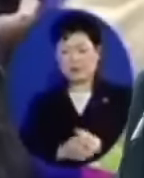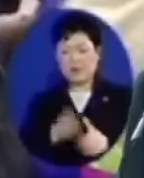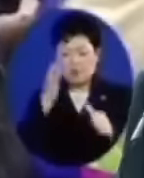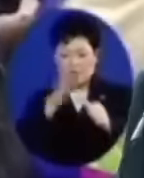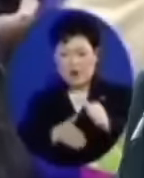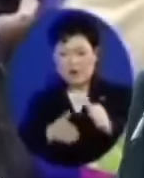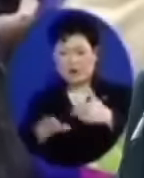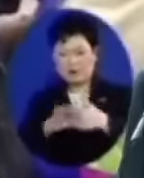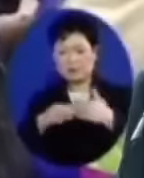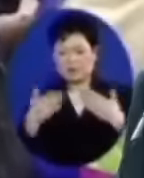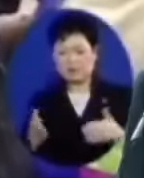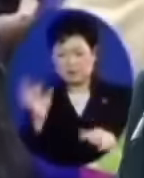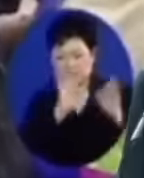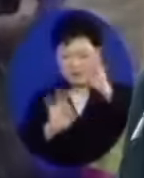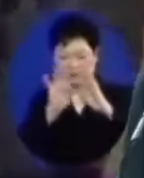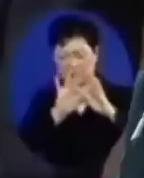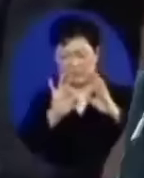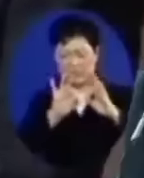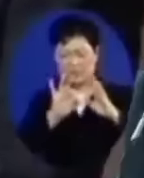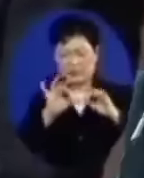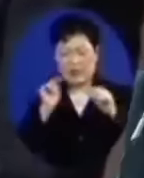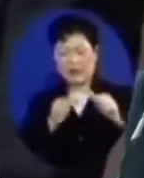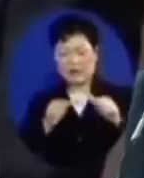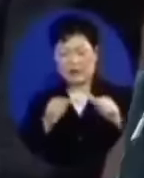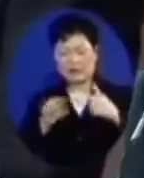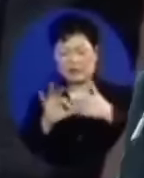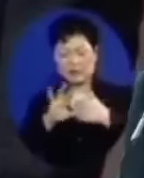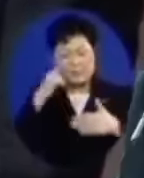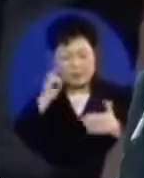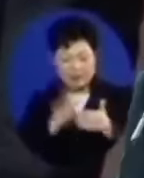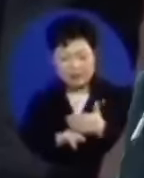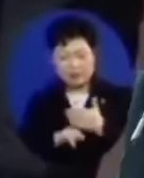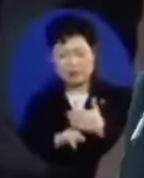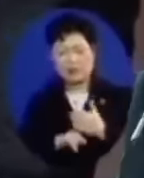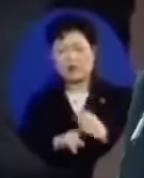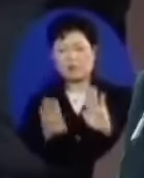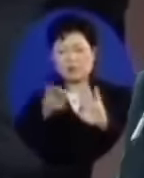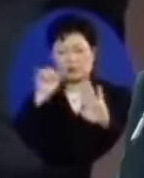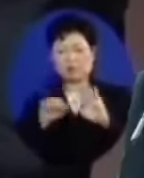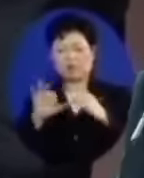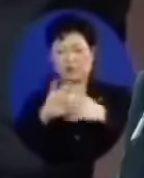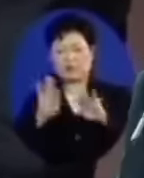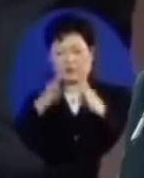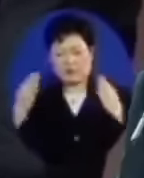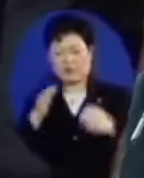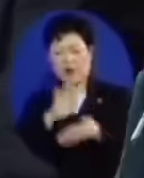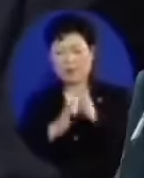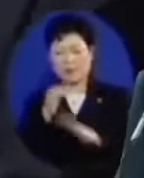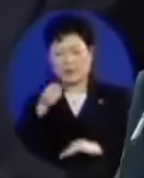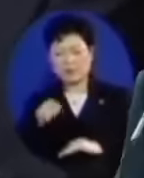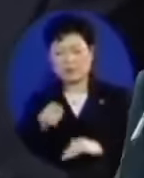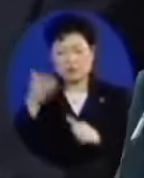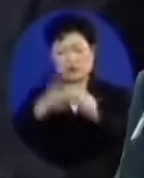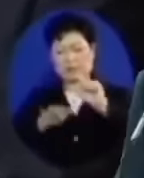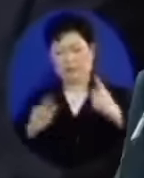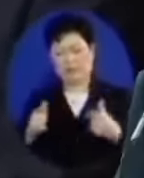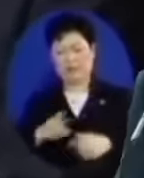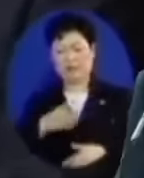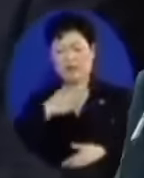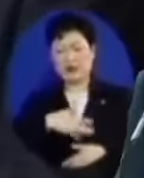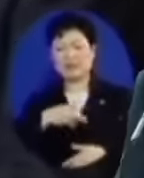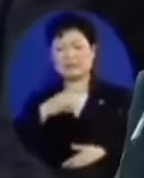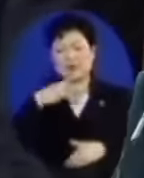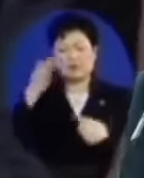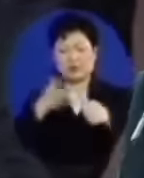것이요, 찾으라 찾을 것이요, 문을 두드리라 열릴 것이라. 네가 없는 것은 구하지 아니함이라고 말하는 것입니다. 알아야 구하지요. 그러므로